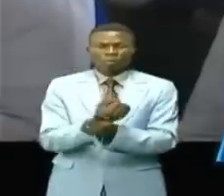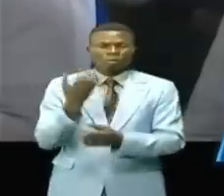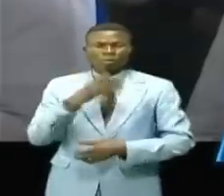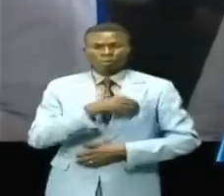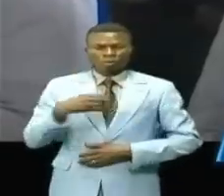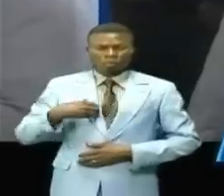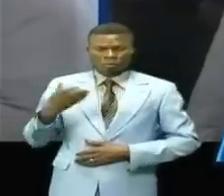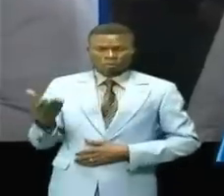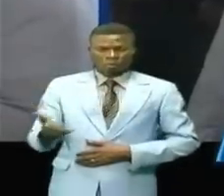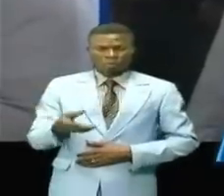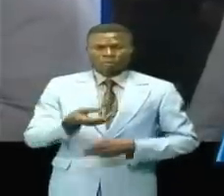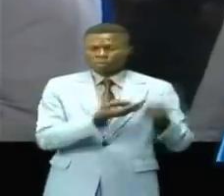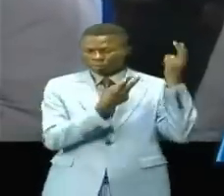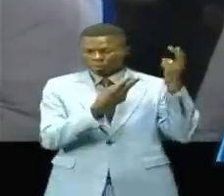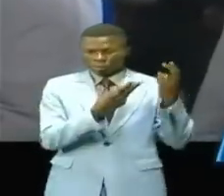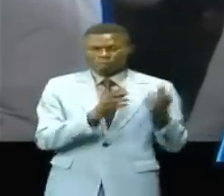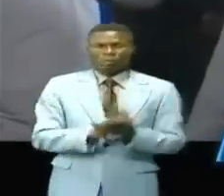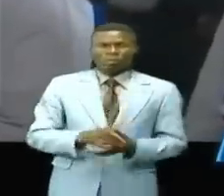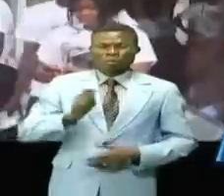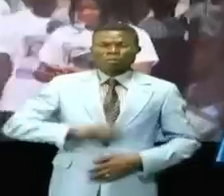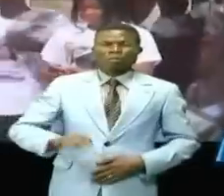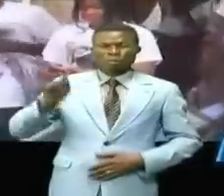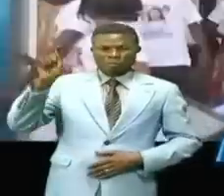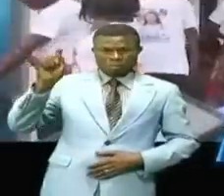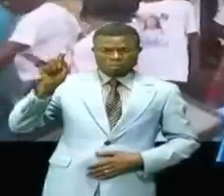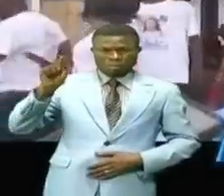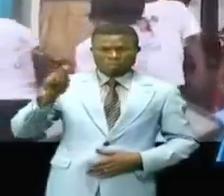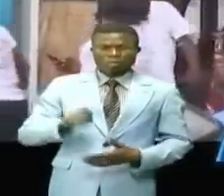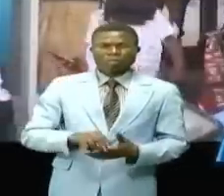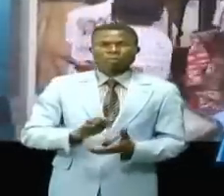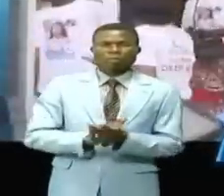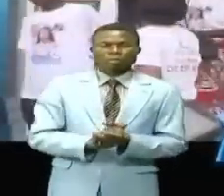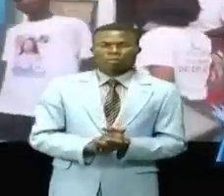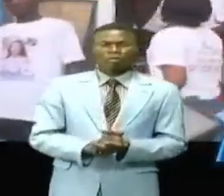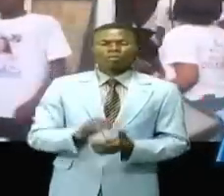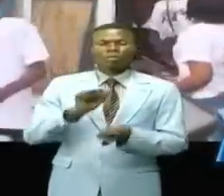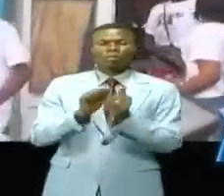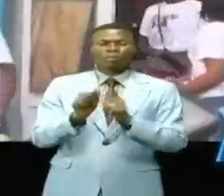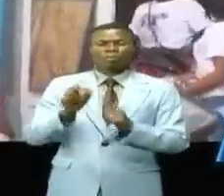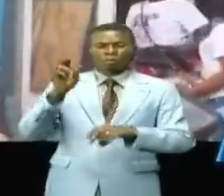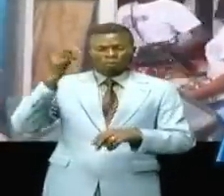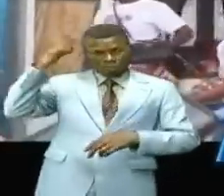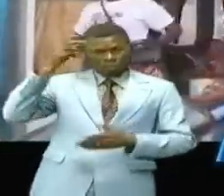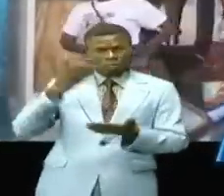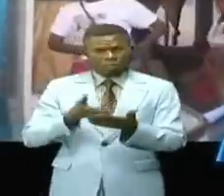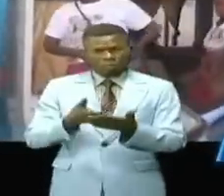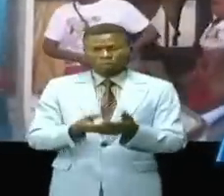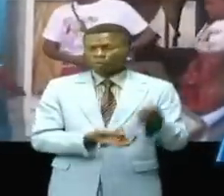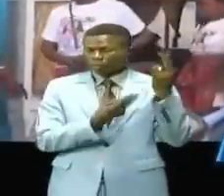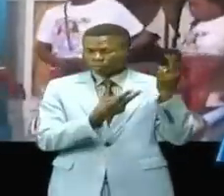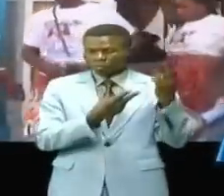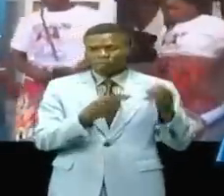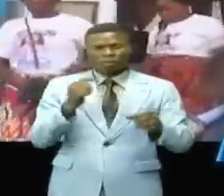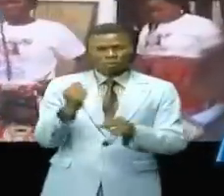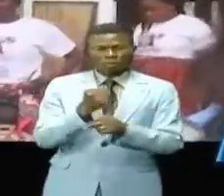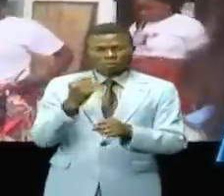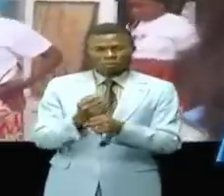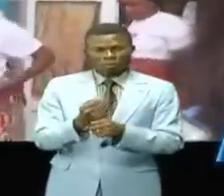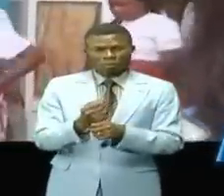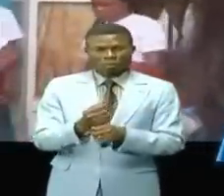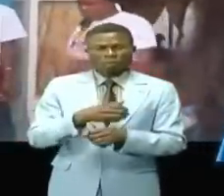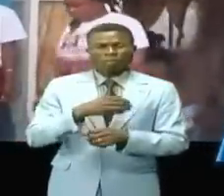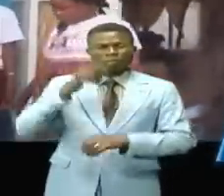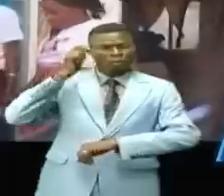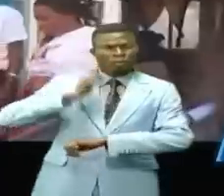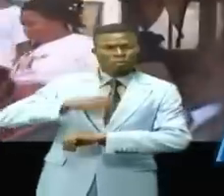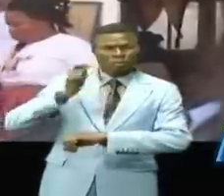L'Union pour les valeurs tshisekédistes IVT en cycle, qui est un parti politique qui prend les valeurs, le travail, la